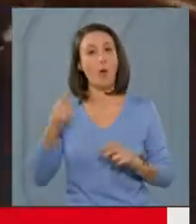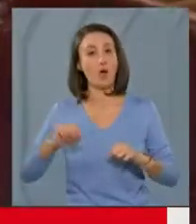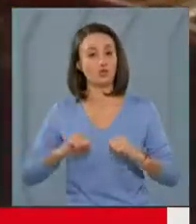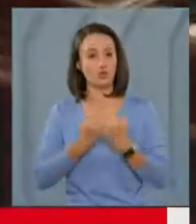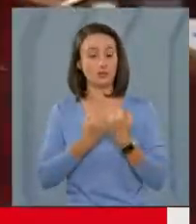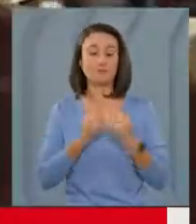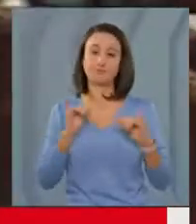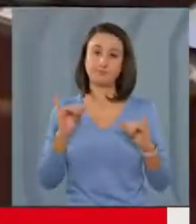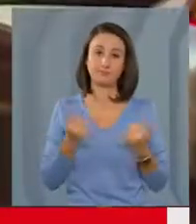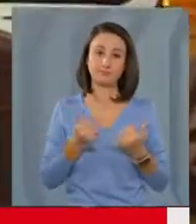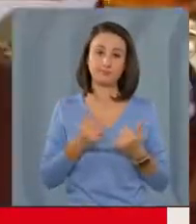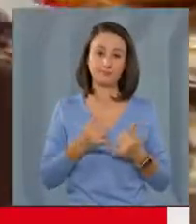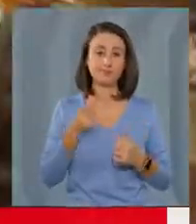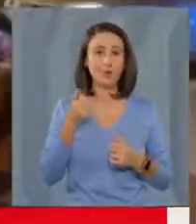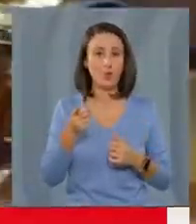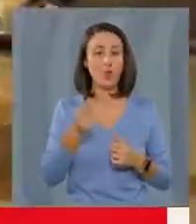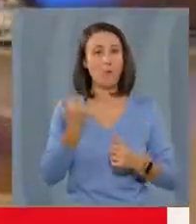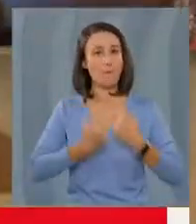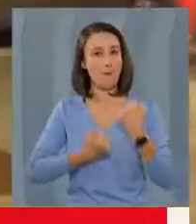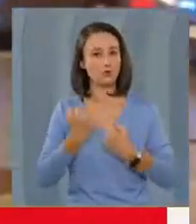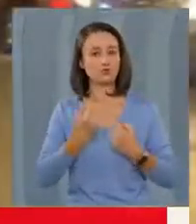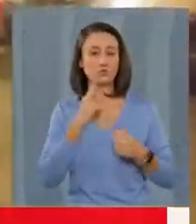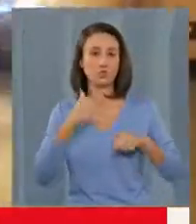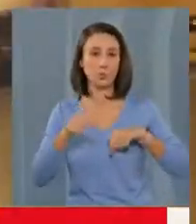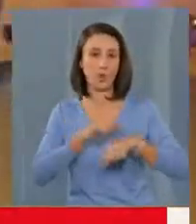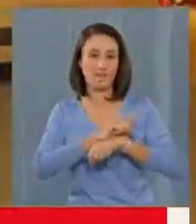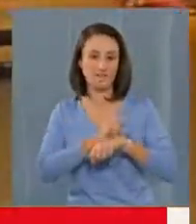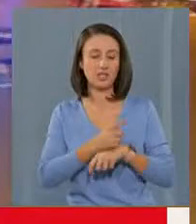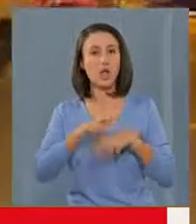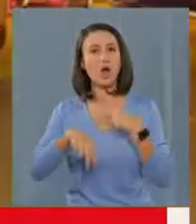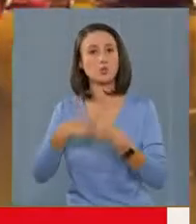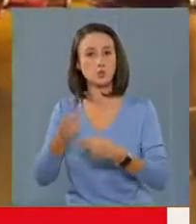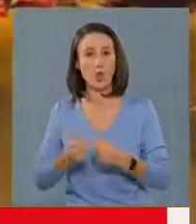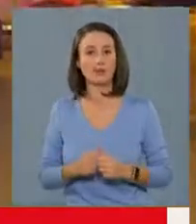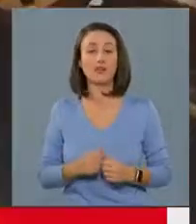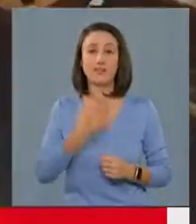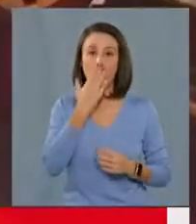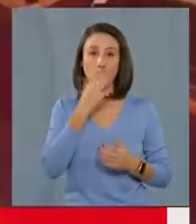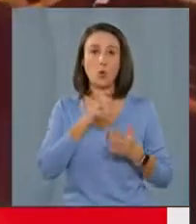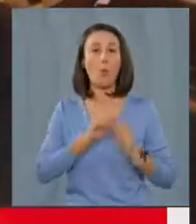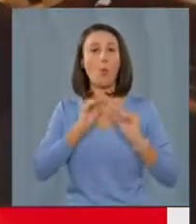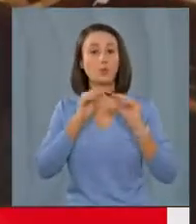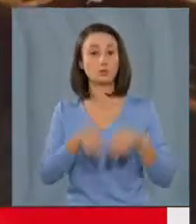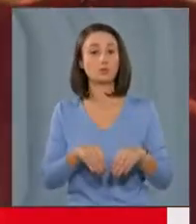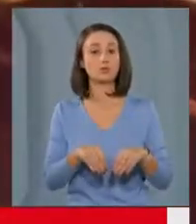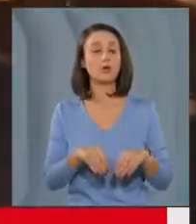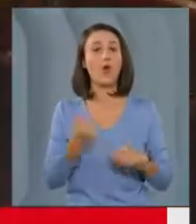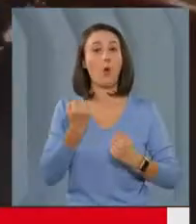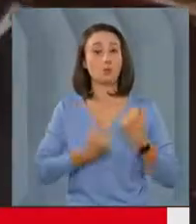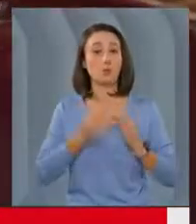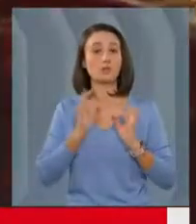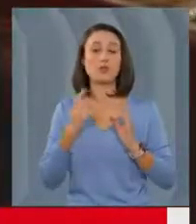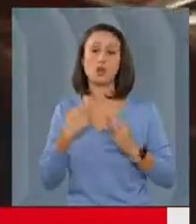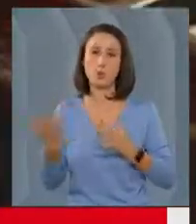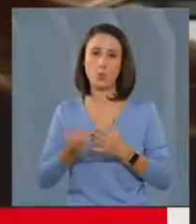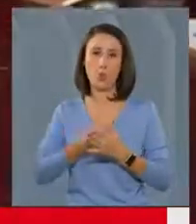alt accident s a produs în zona Trocadero o mașină care circula cu viteză s a răsturnat la fața locului au intervenit o autospecială de